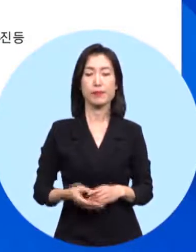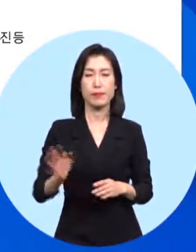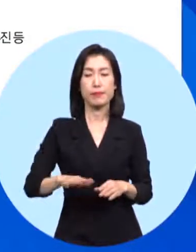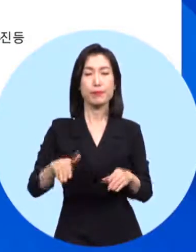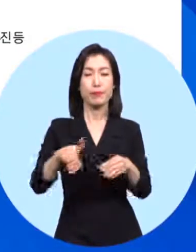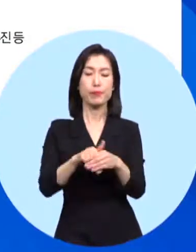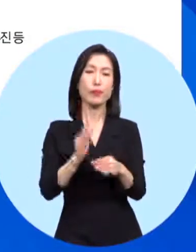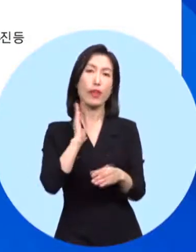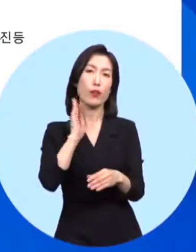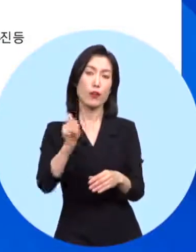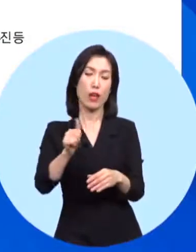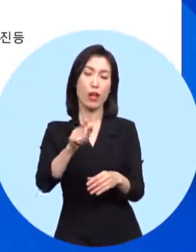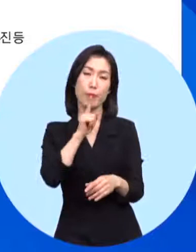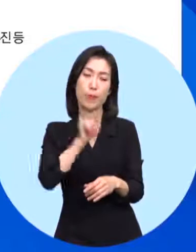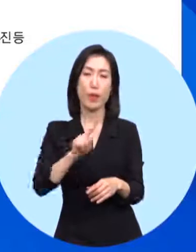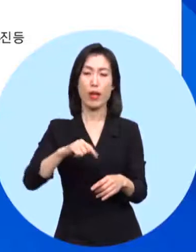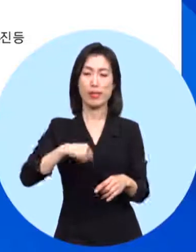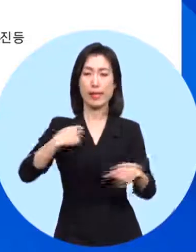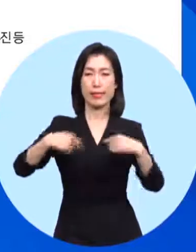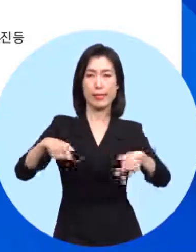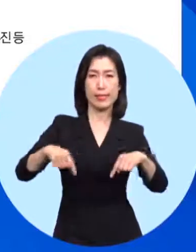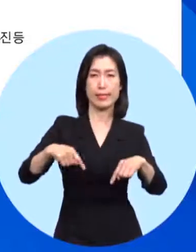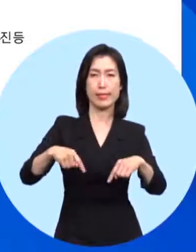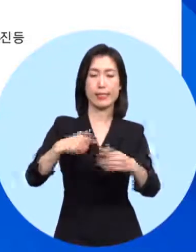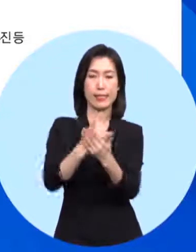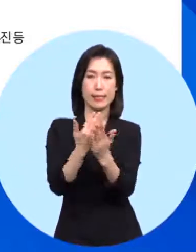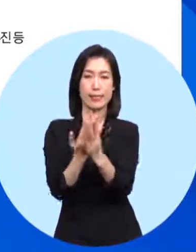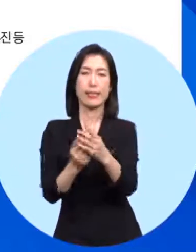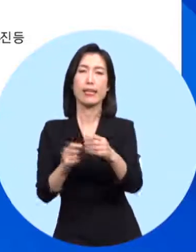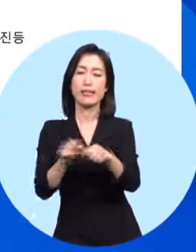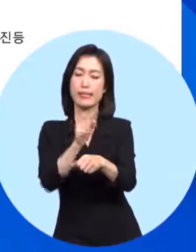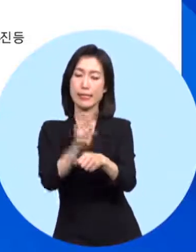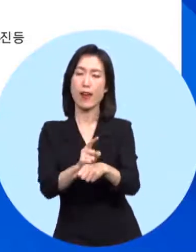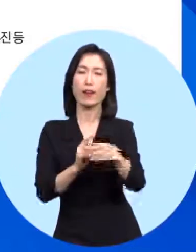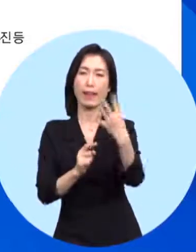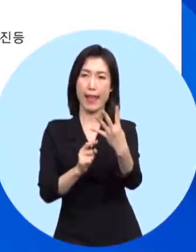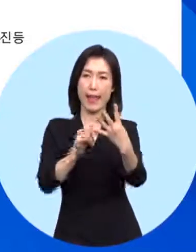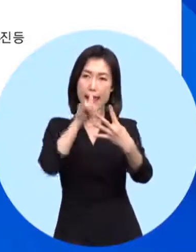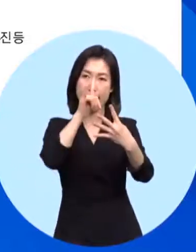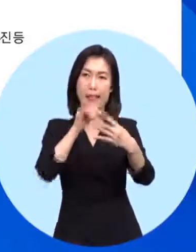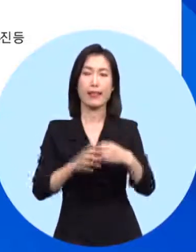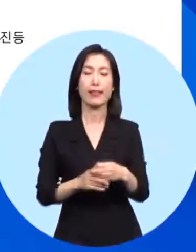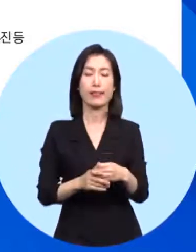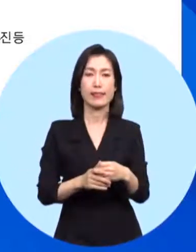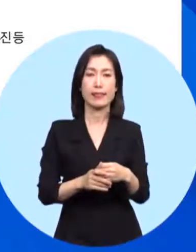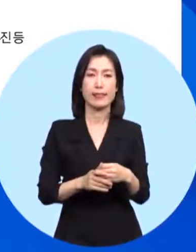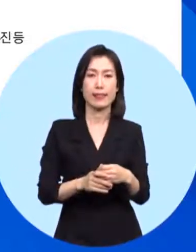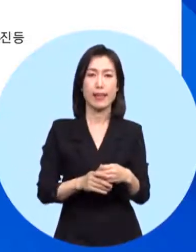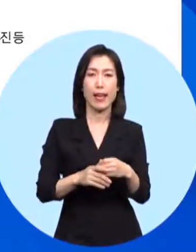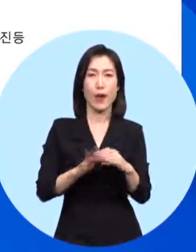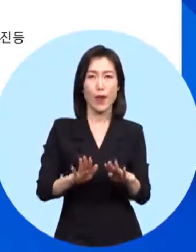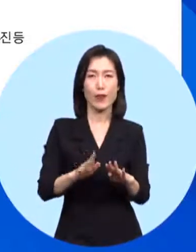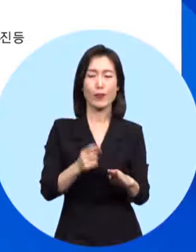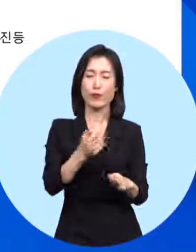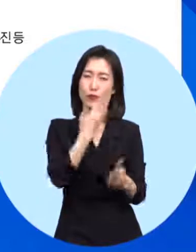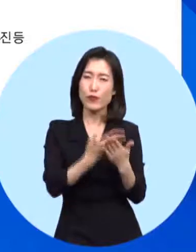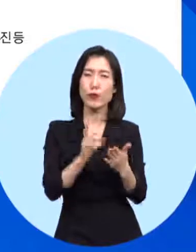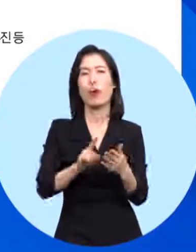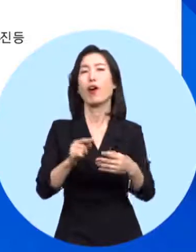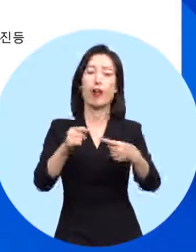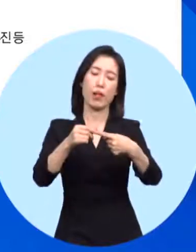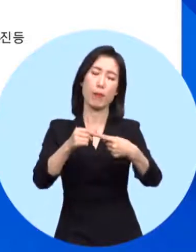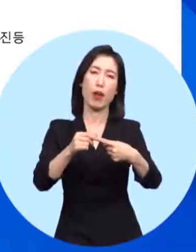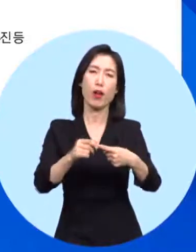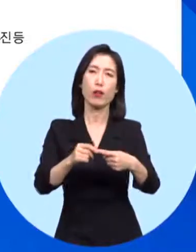문재인 정부가 발표했던 자치분권 종합계획은 크게 4가지 특징이 있는데요. 제가 이제 오늘 굉장히 강조되는 말이 우선